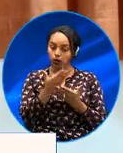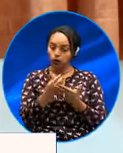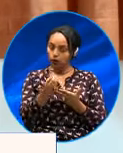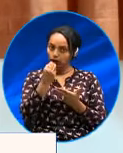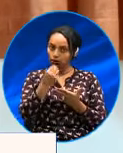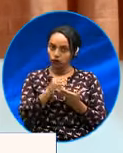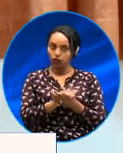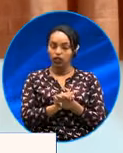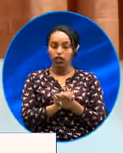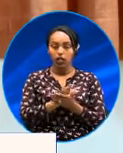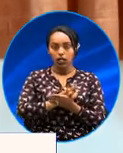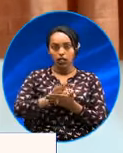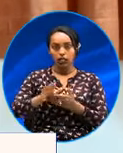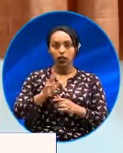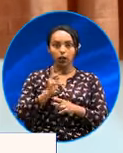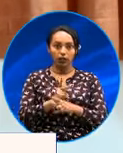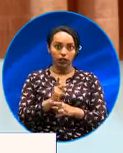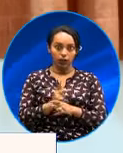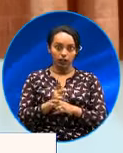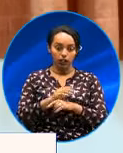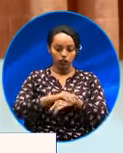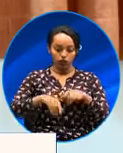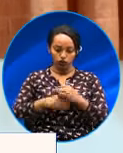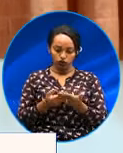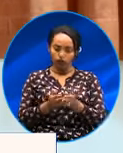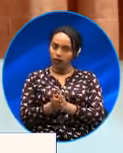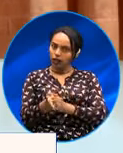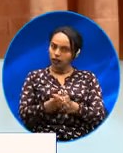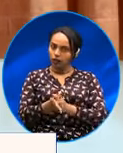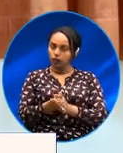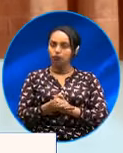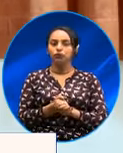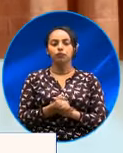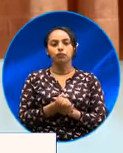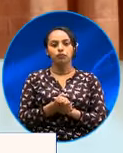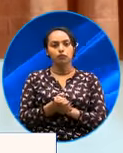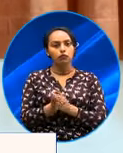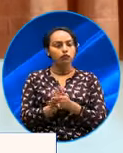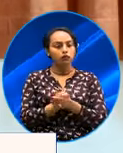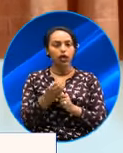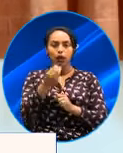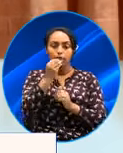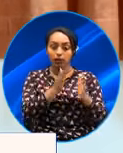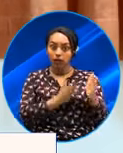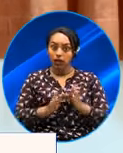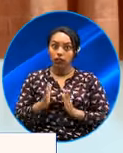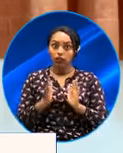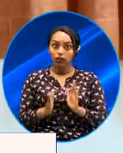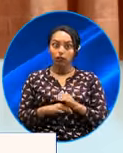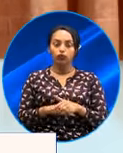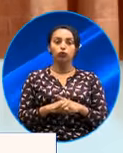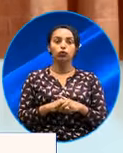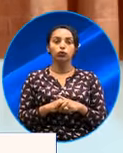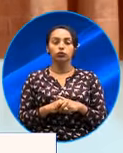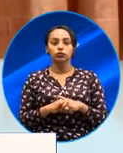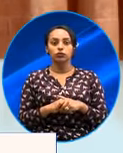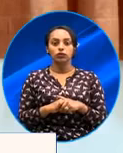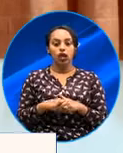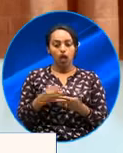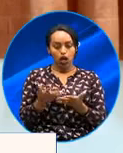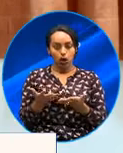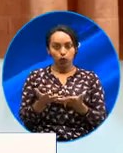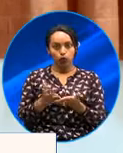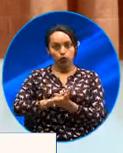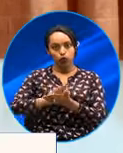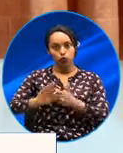የምንመግባቸው ምግቦችን ንጽህና መጠበቅ፣ እጃችንን መታጠብ፣ ምግብ የምናዘጋጅባቸውን